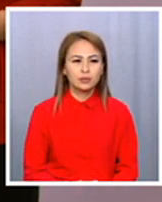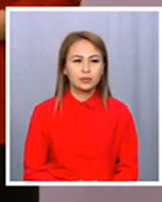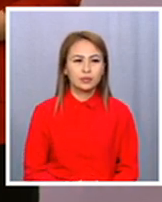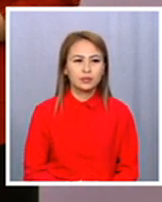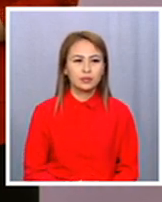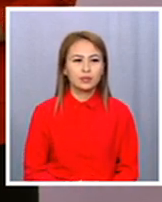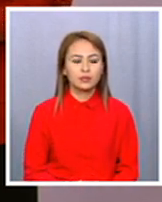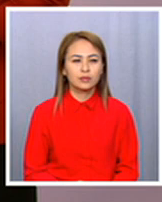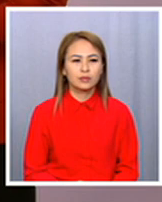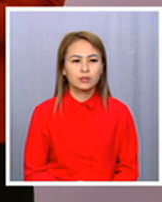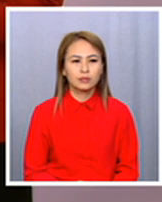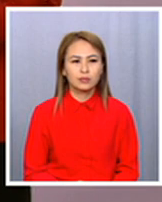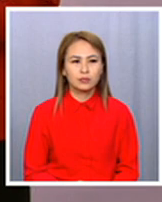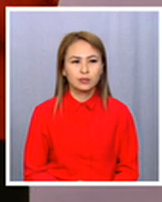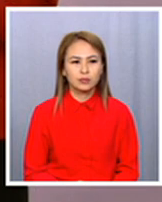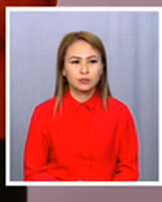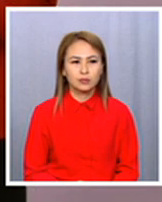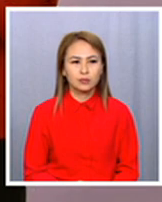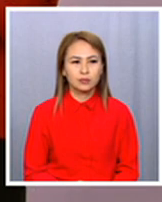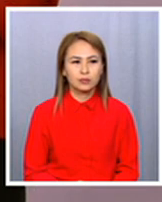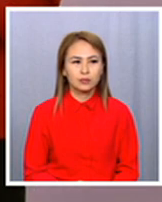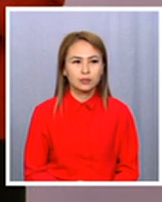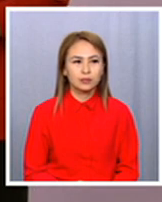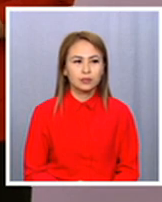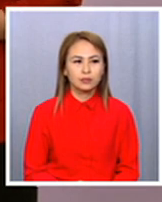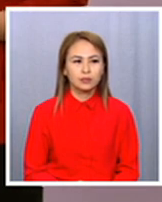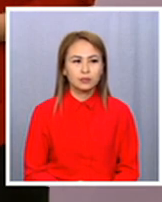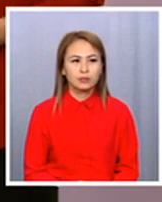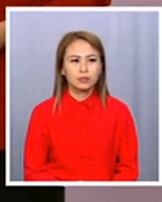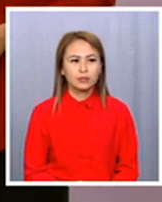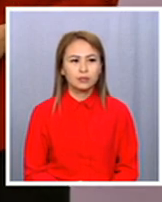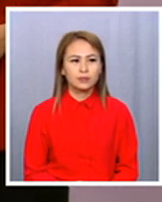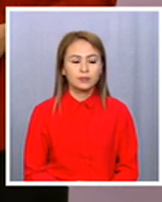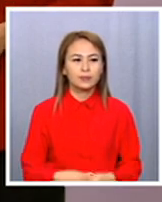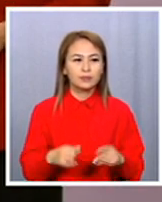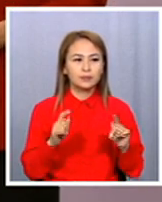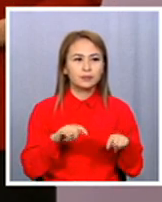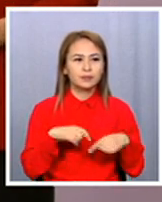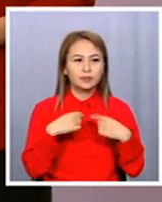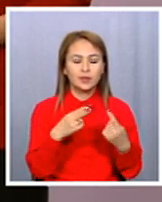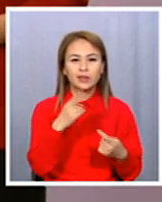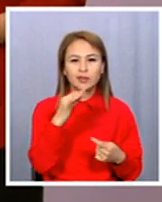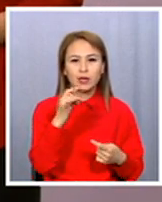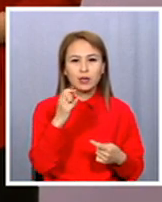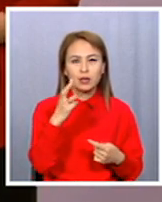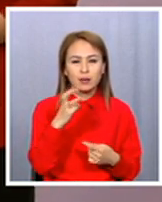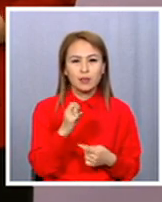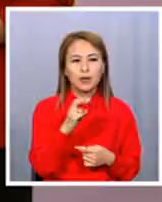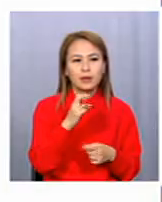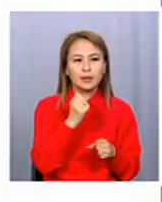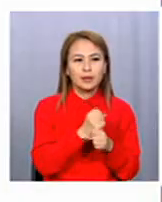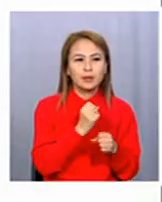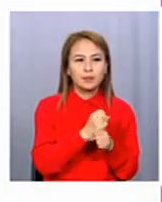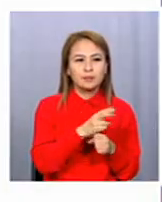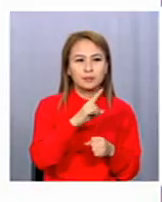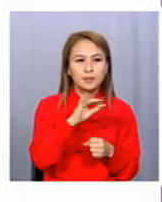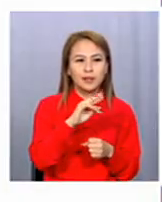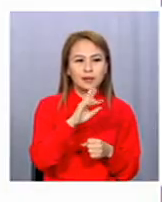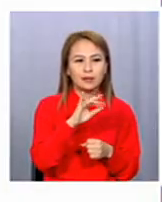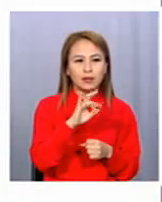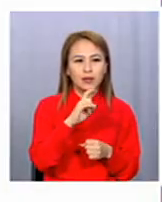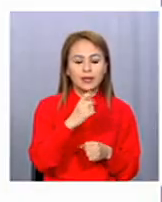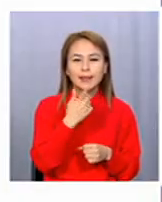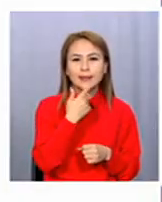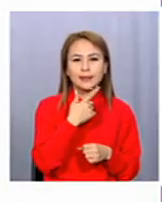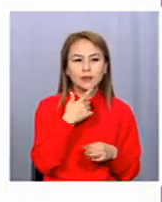Тамаша. Келесі тапсырмаға назар аударайық. Балалар, берілген диаграмма бойынша пиктограмма құрастырайық. Қызыл көбелектің